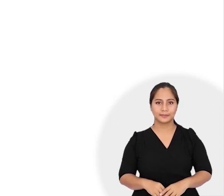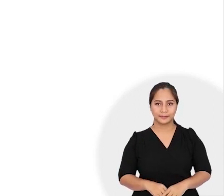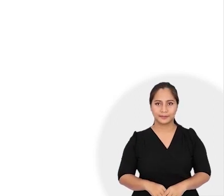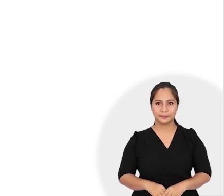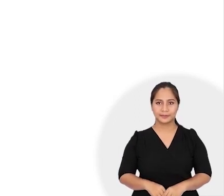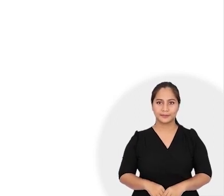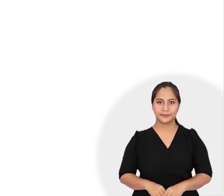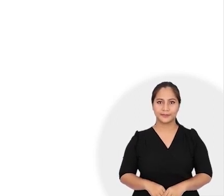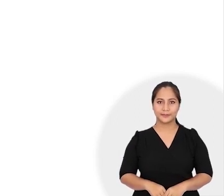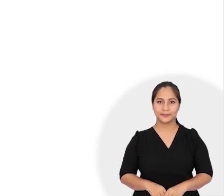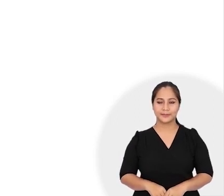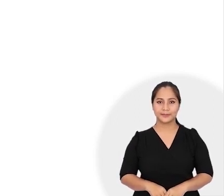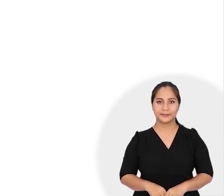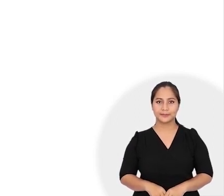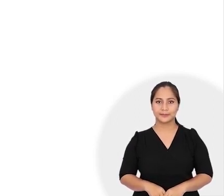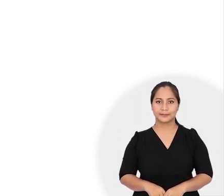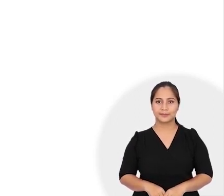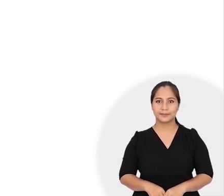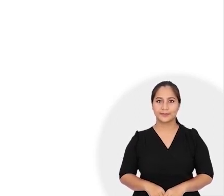งดู